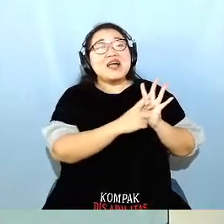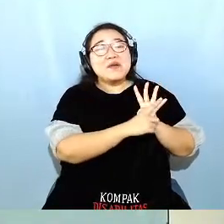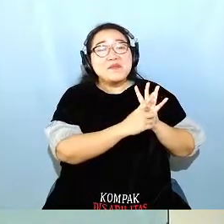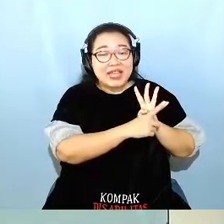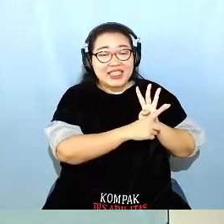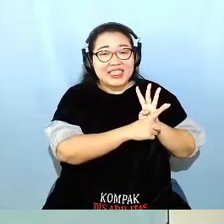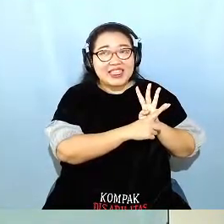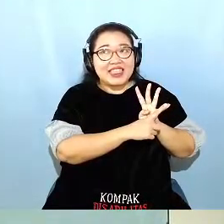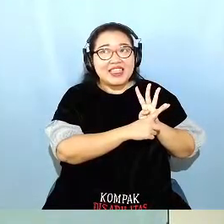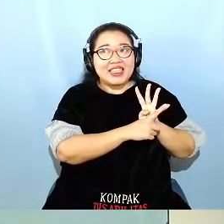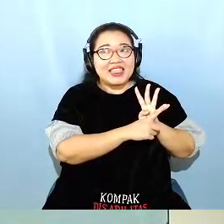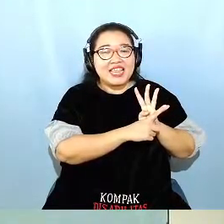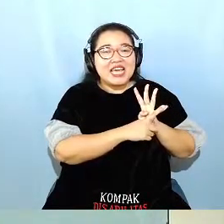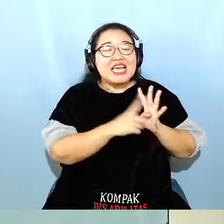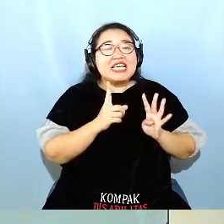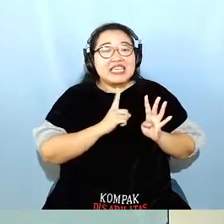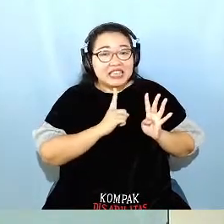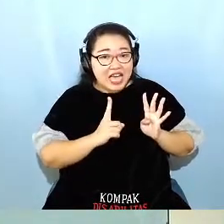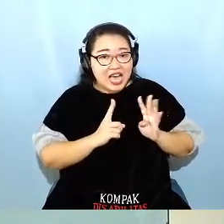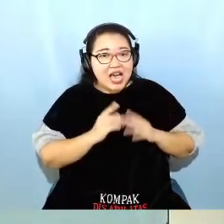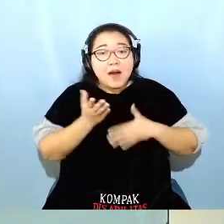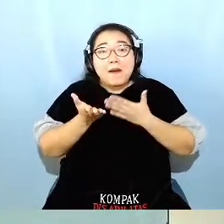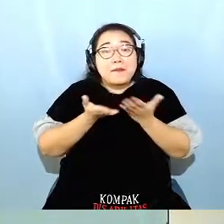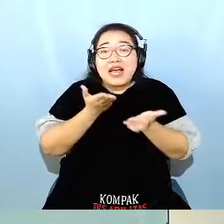membantu, terlibat.